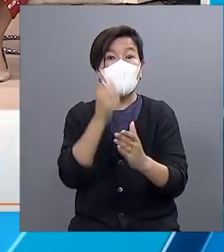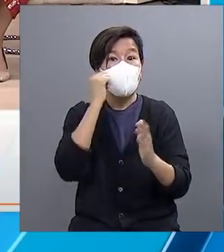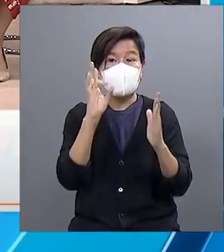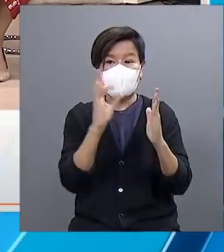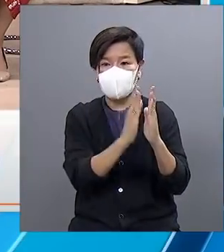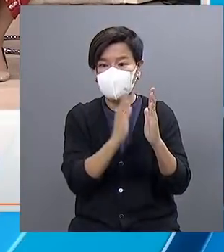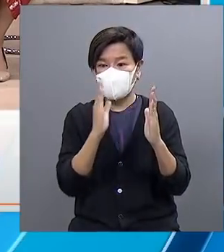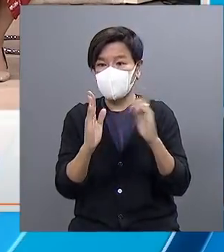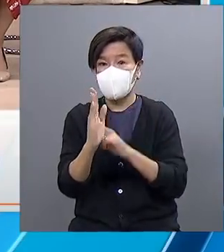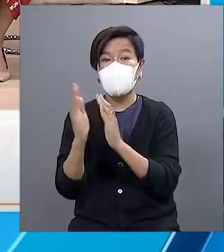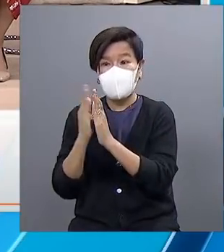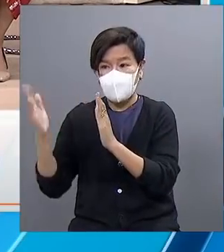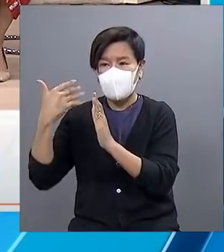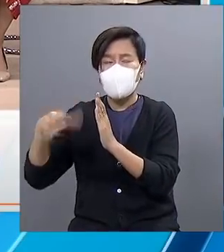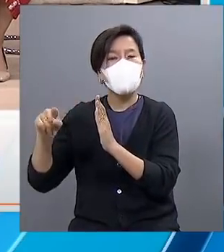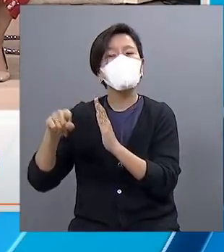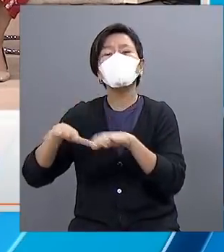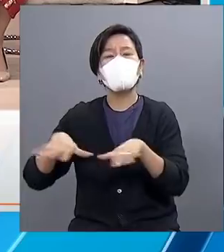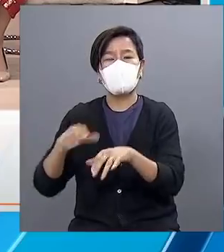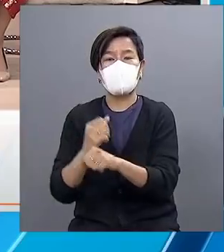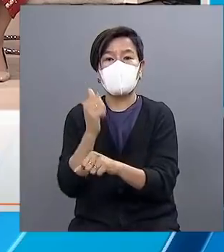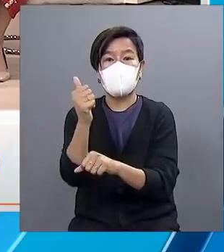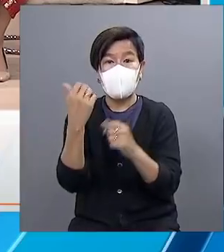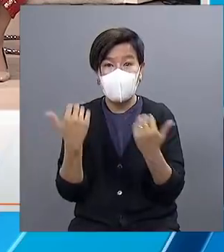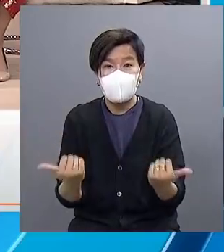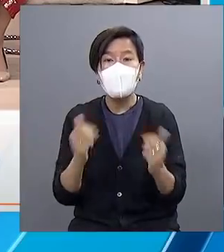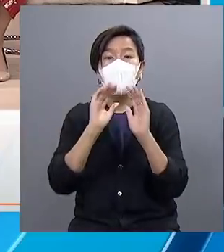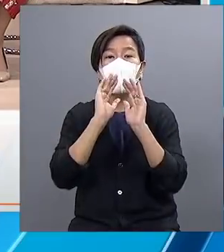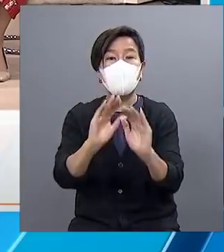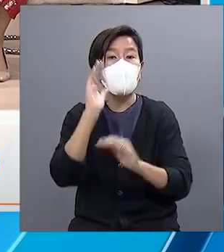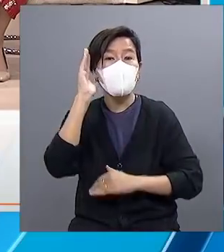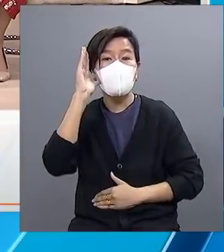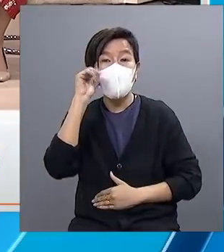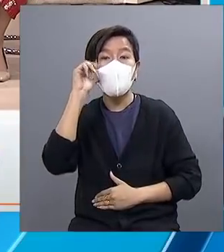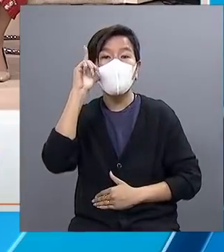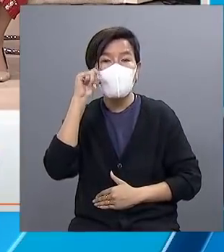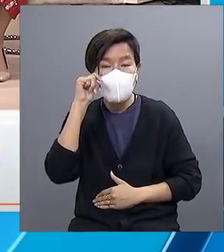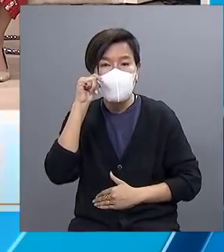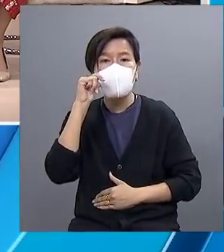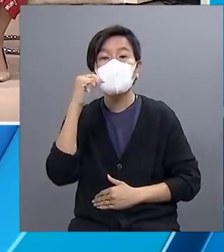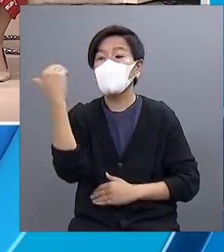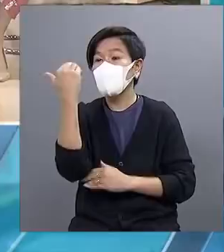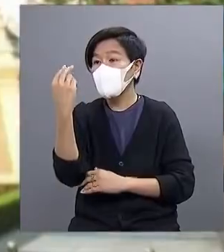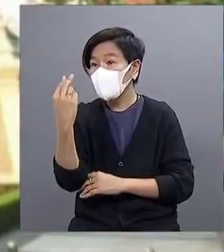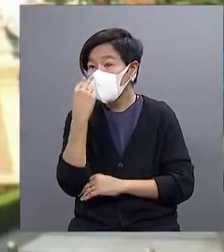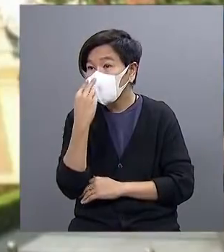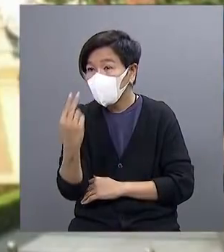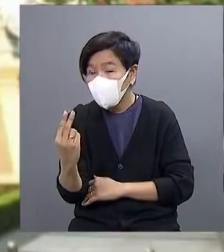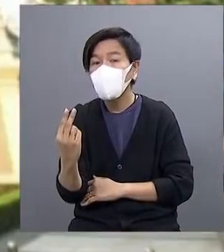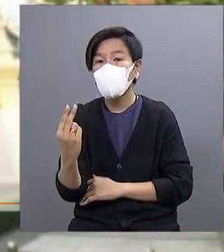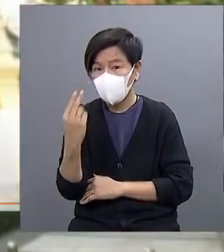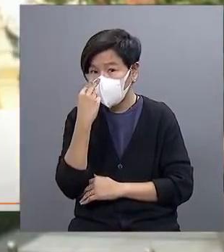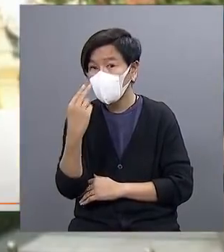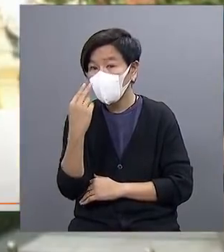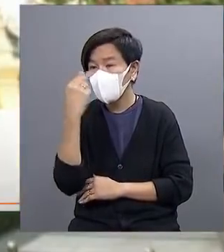แม่เผื่อดูวันใหม่ไวท์ตี้นะคะพร้อมกับน้องๆครอบครัวกันใหม่ในวันนี้ค่ะอาภัพจริงๆวัคซีนของเด็กใน